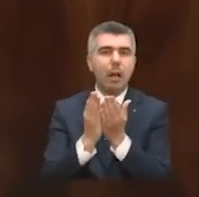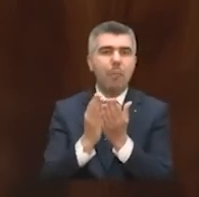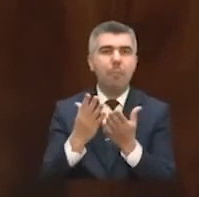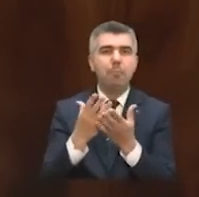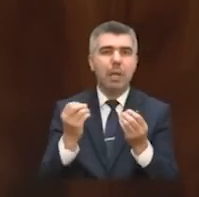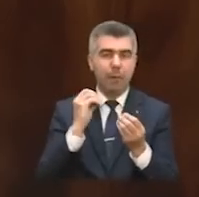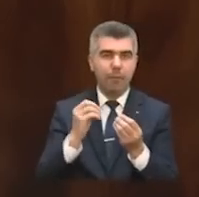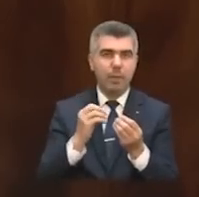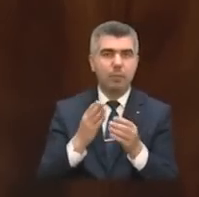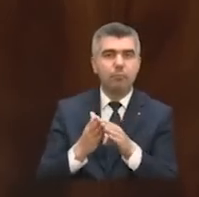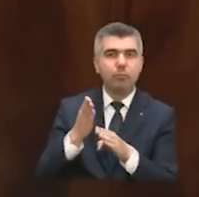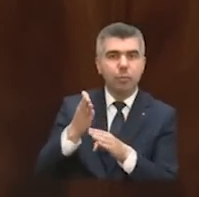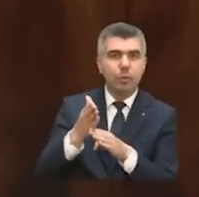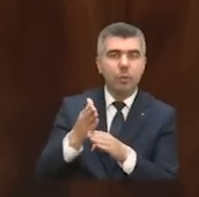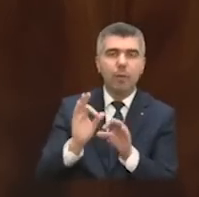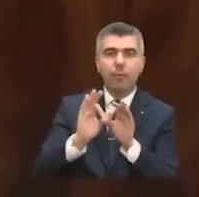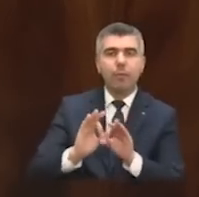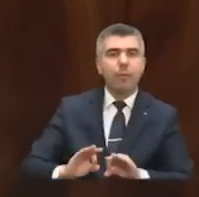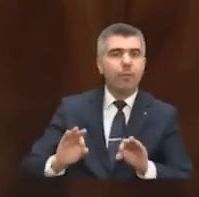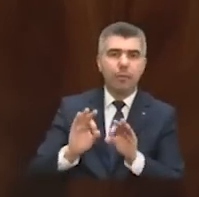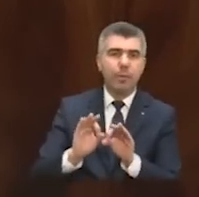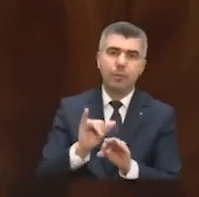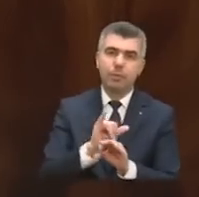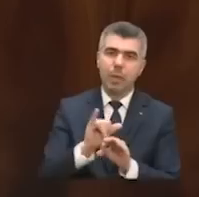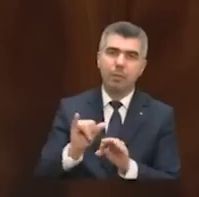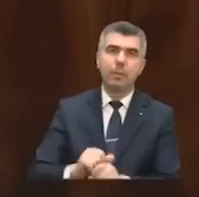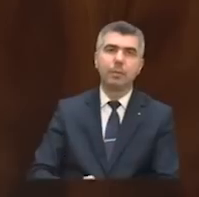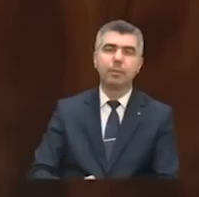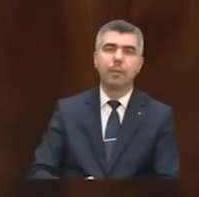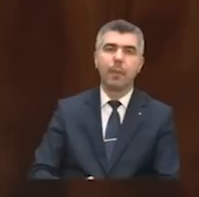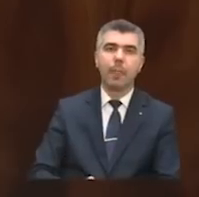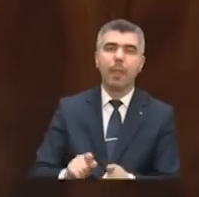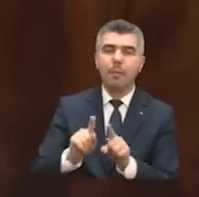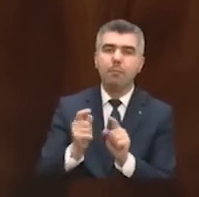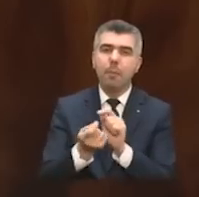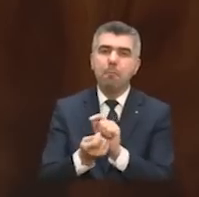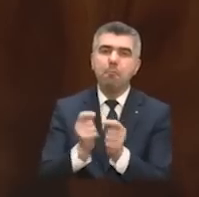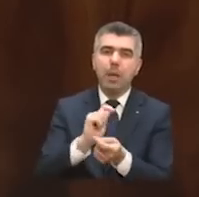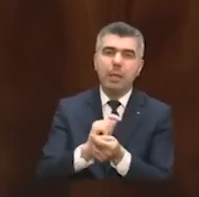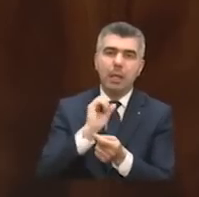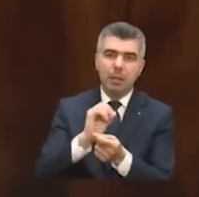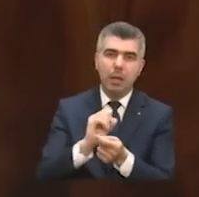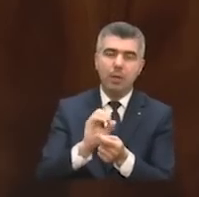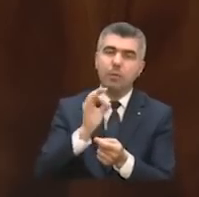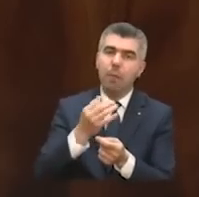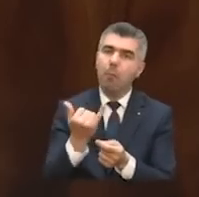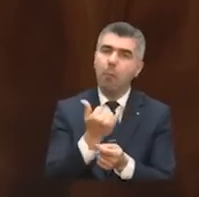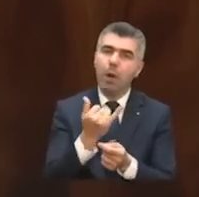للتعليم لواحد العدد ديال سميتو ما كيلقاوش فيهم خطاهم، يعني كيخصهم يبدلوا وخصو يلقى كيفاش يبدل في الطريق ديالو.